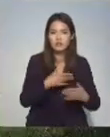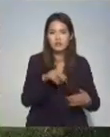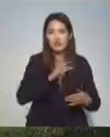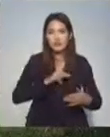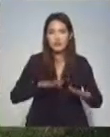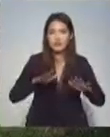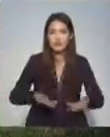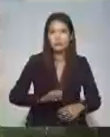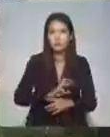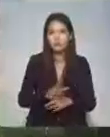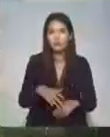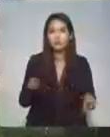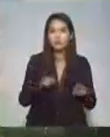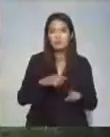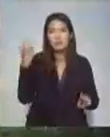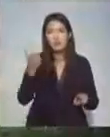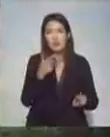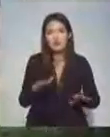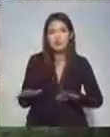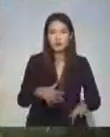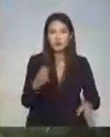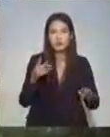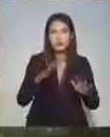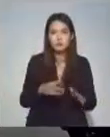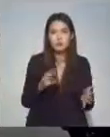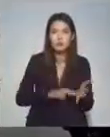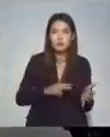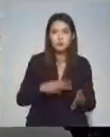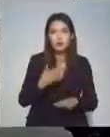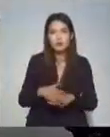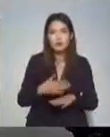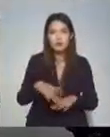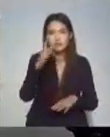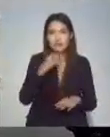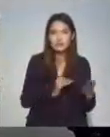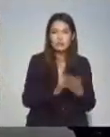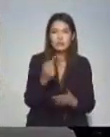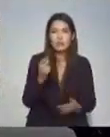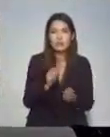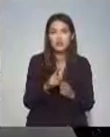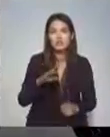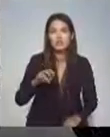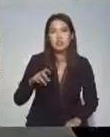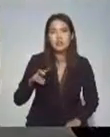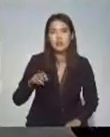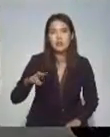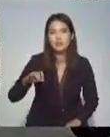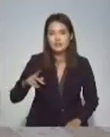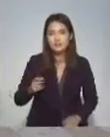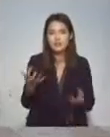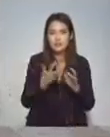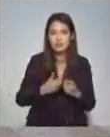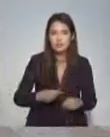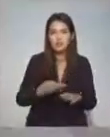места. По данным экономиста, только за первое полугодие сумма кредитов в Казахстане достигла 11 триллионов тенге,